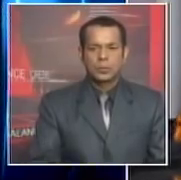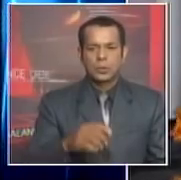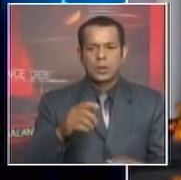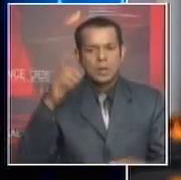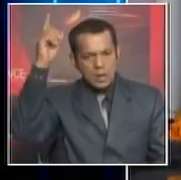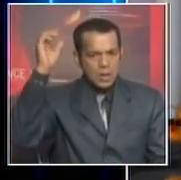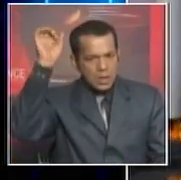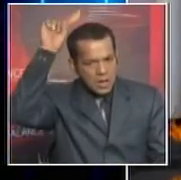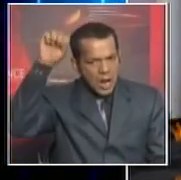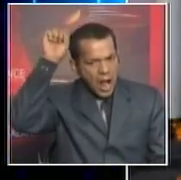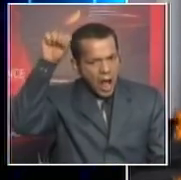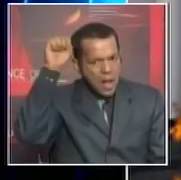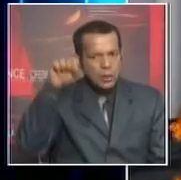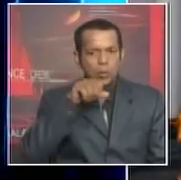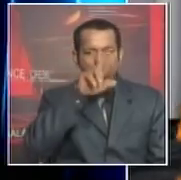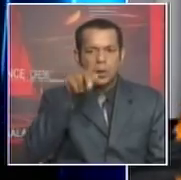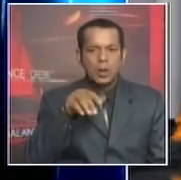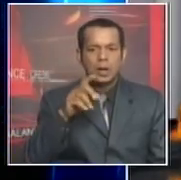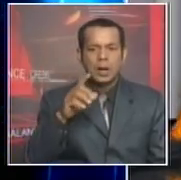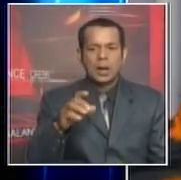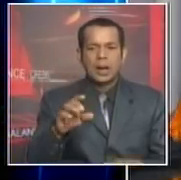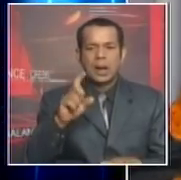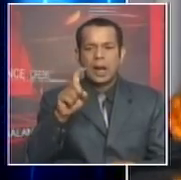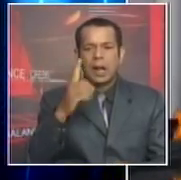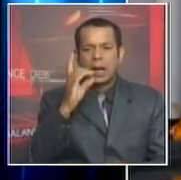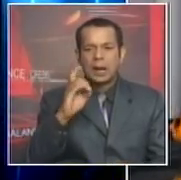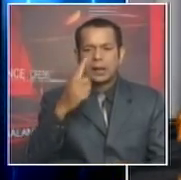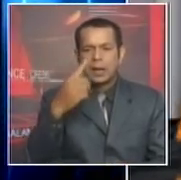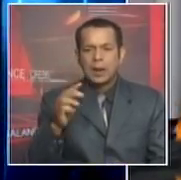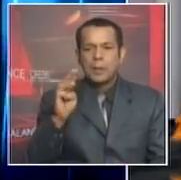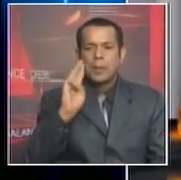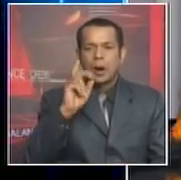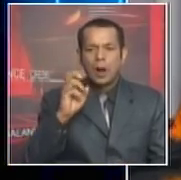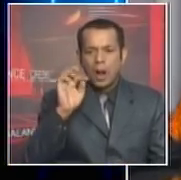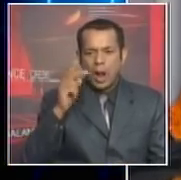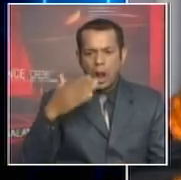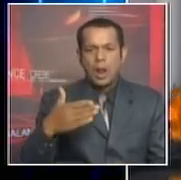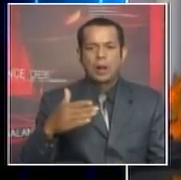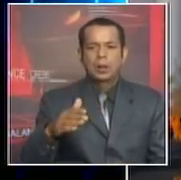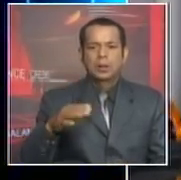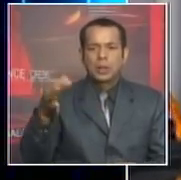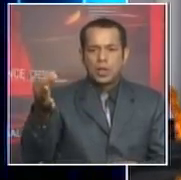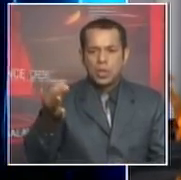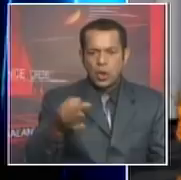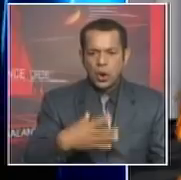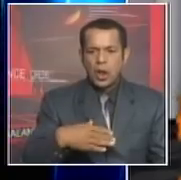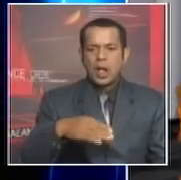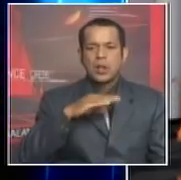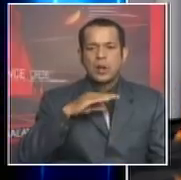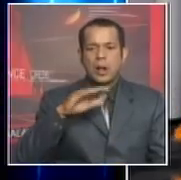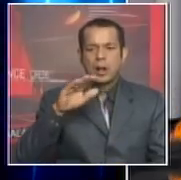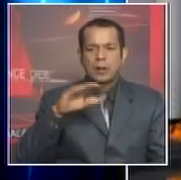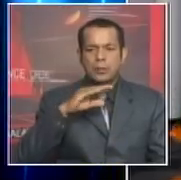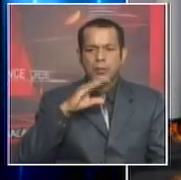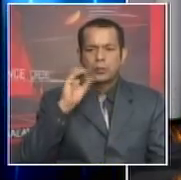नेवार समुदायको मौलिक पर्व हो गठमंगल। विगतमा धुमधामका साथ मनाइने यस पर्वको महत्त्व नयाँ पुस्तामा घटे पनि